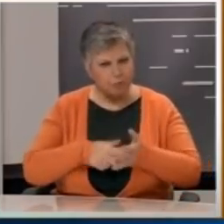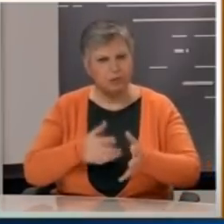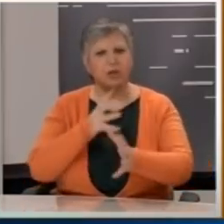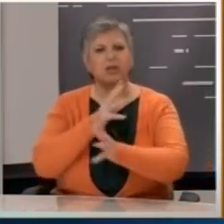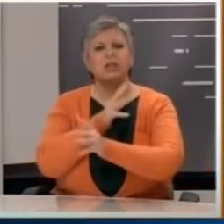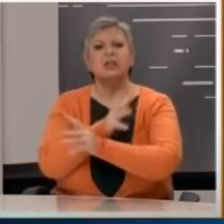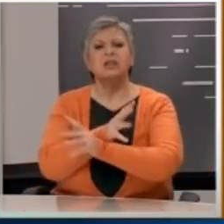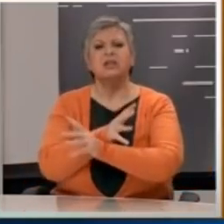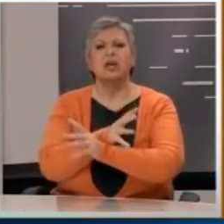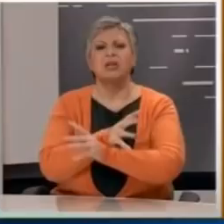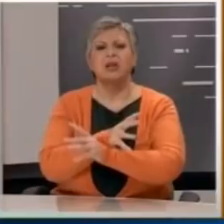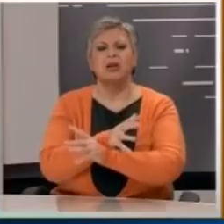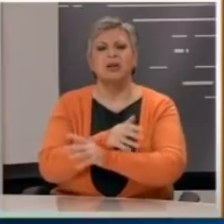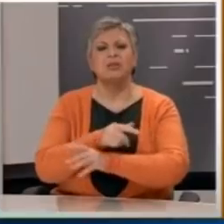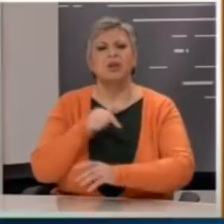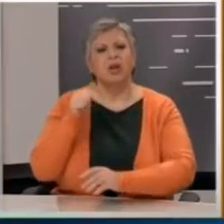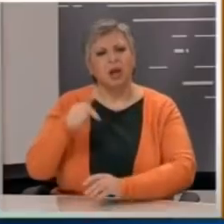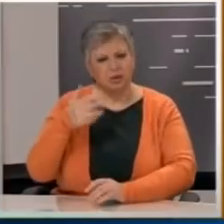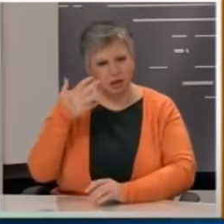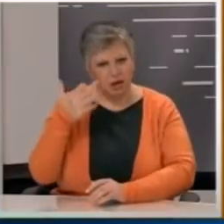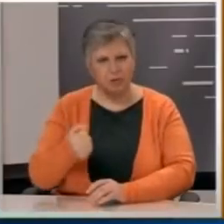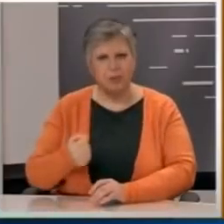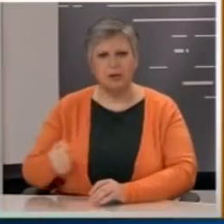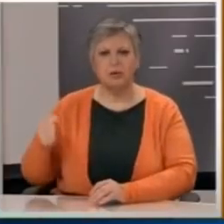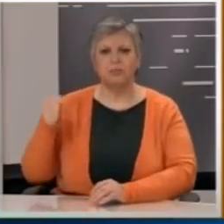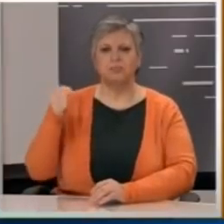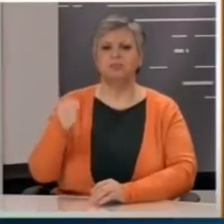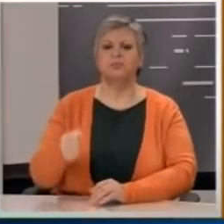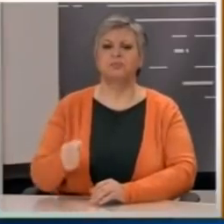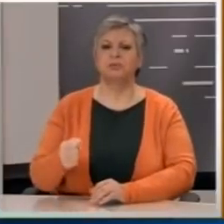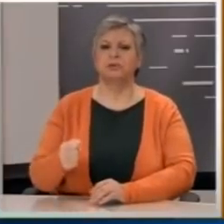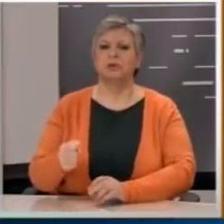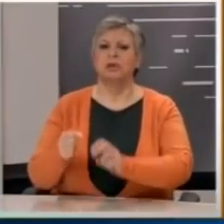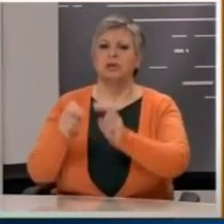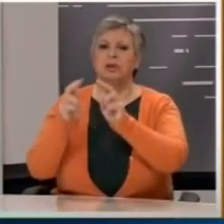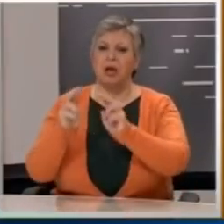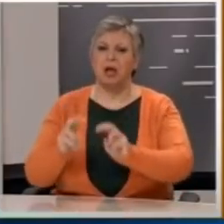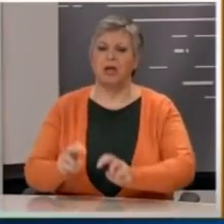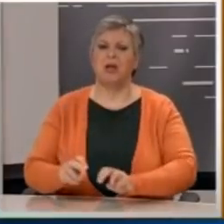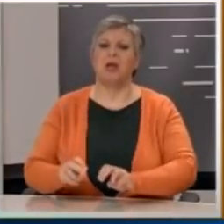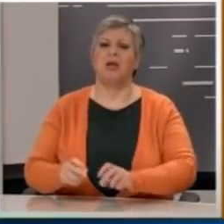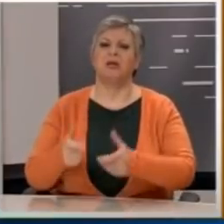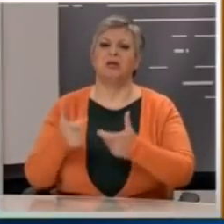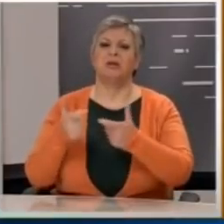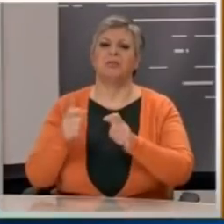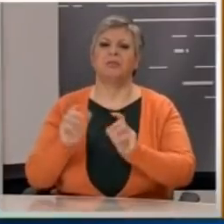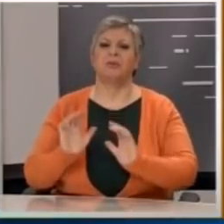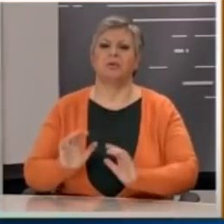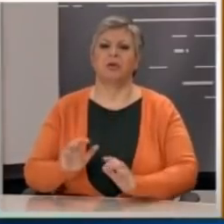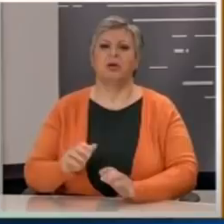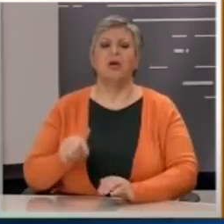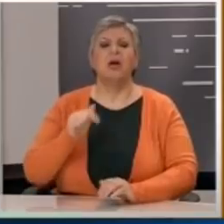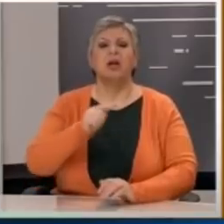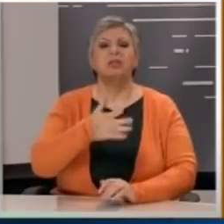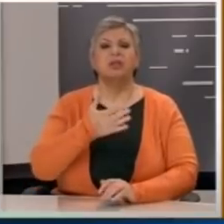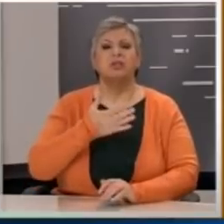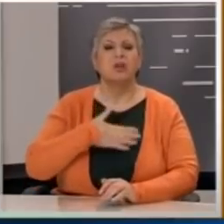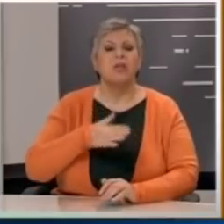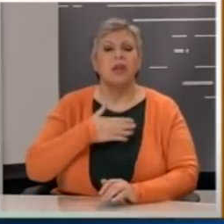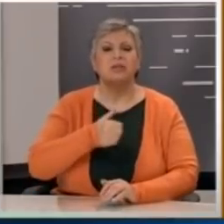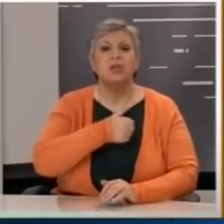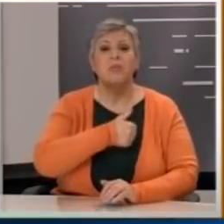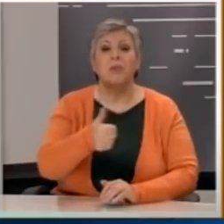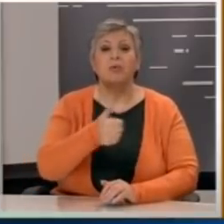κατηγορηθούμε. Αδιαφορία πλήρης και από εσάς. Και η δική σας πτέρυγα ονειρεύεται την εξουσία να την αρπάξει